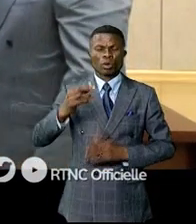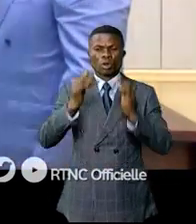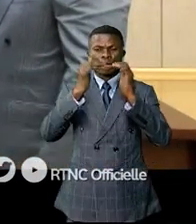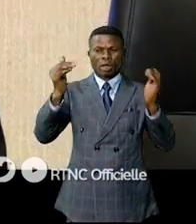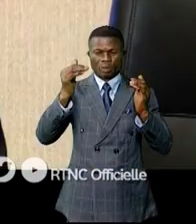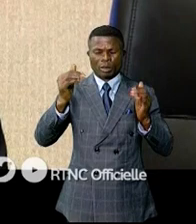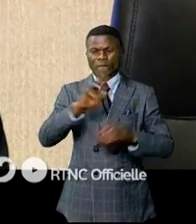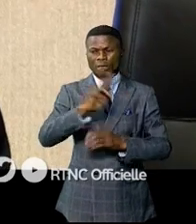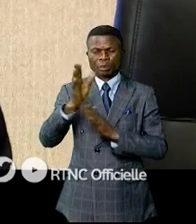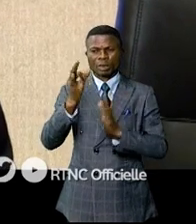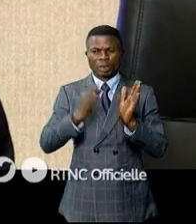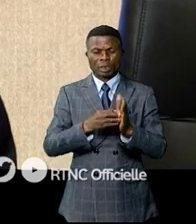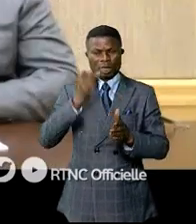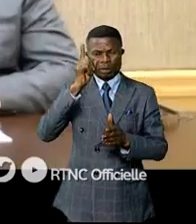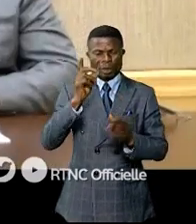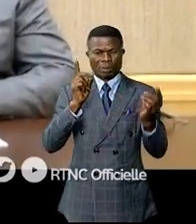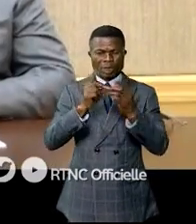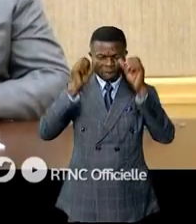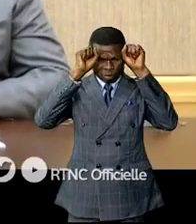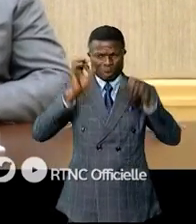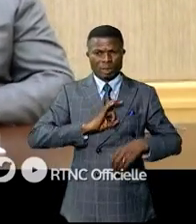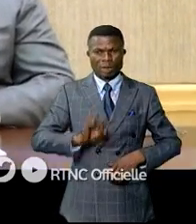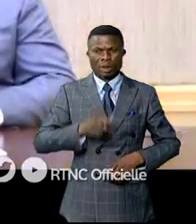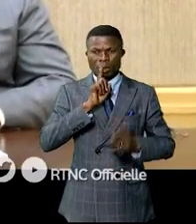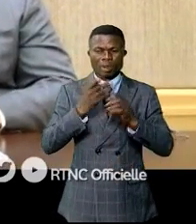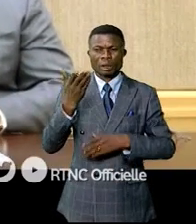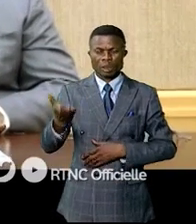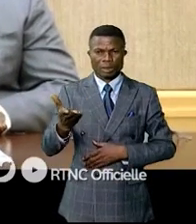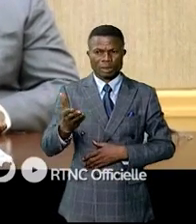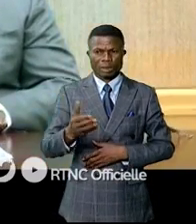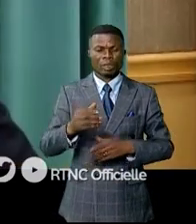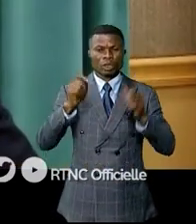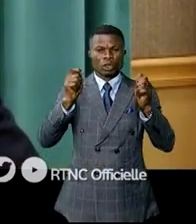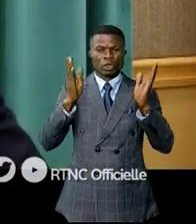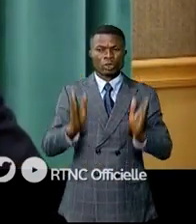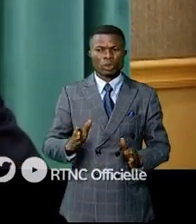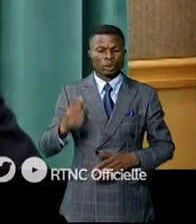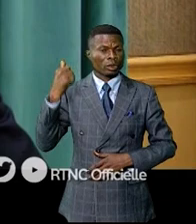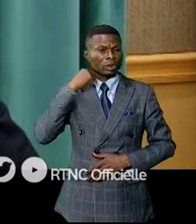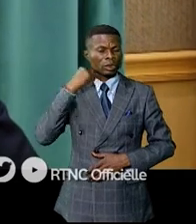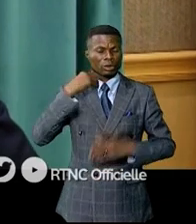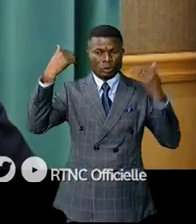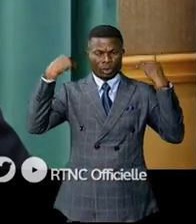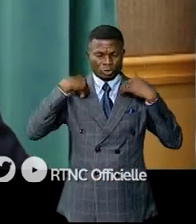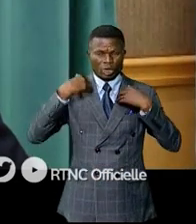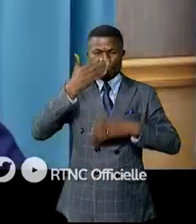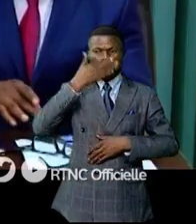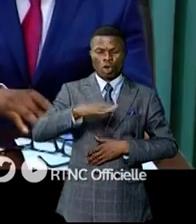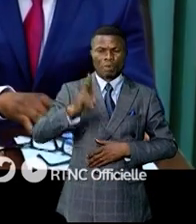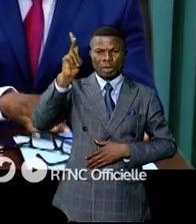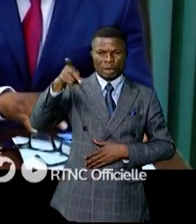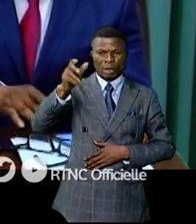à échanger avec le président de la République, Félix-Antoine Tshisekedi Tshilombo. Devant la presse, le médecin en chef de l'hôpital de Panzi dans le sud